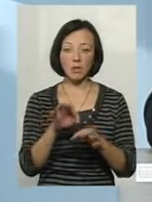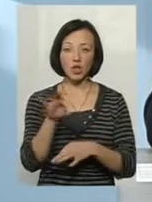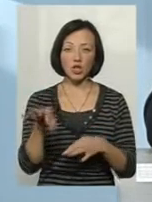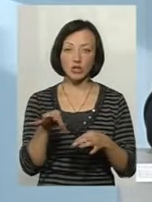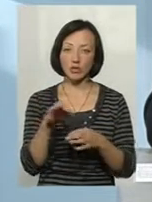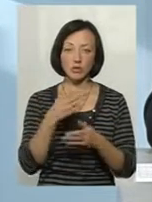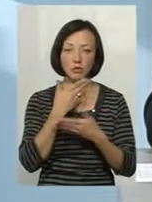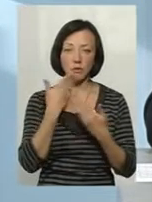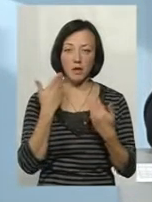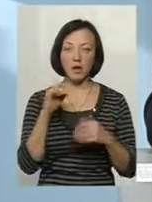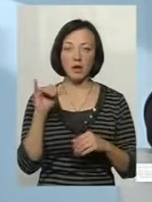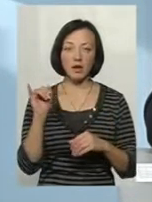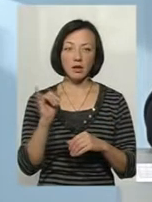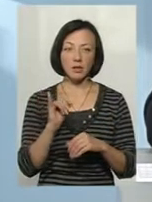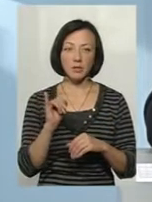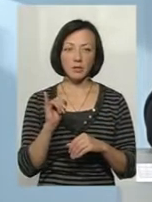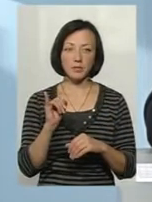нічого немає. І,